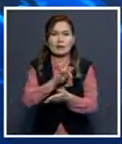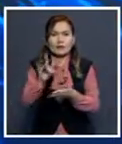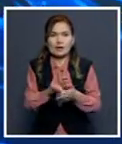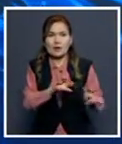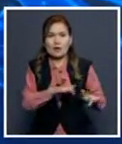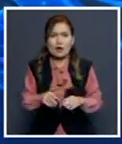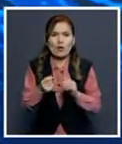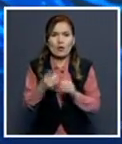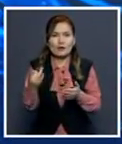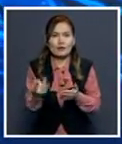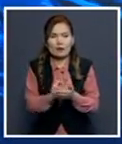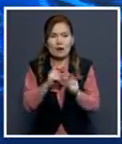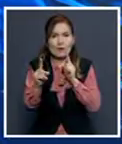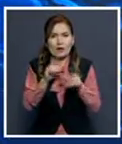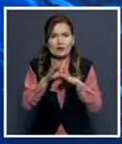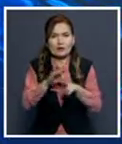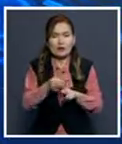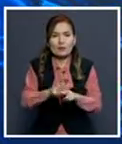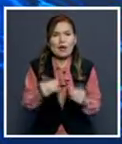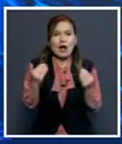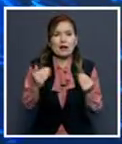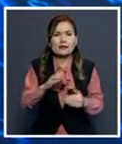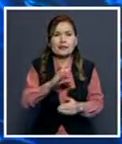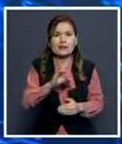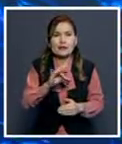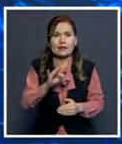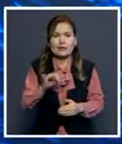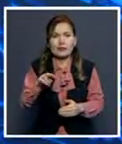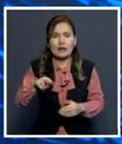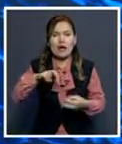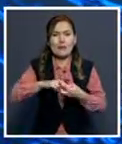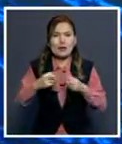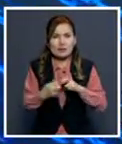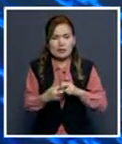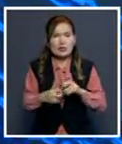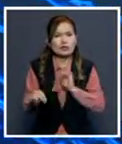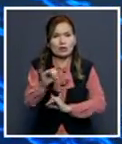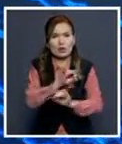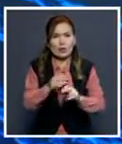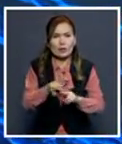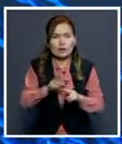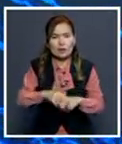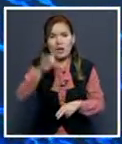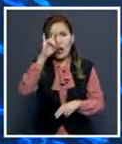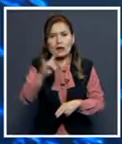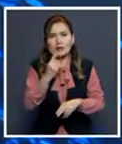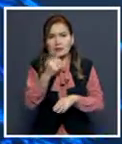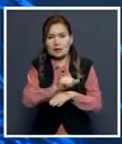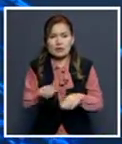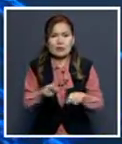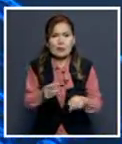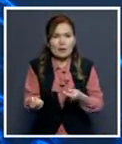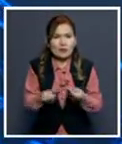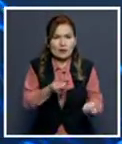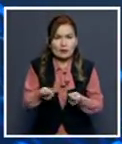Астана процесінің 11-ші раунды басталды. Қазір Сирия мәселесі бойынша қатысушылардың екі жақты кездесулері өтуде. Осының аясында еліміздің сыртқы істер министрі